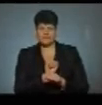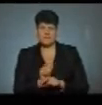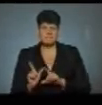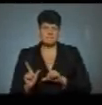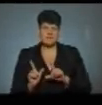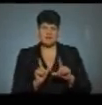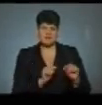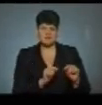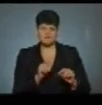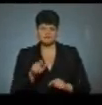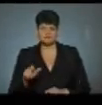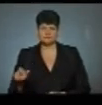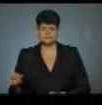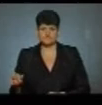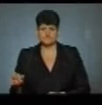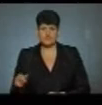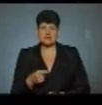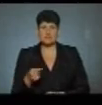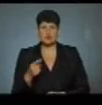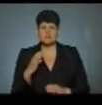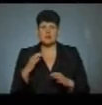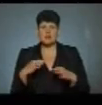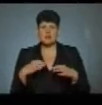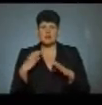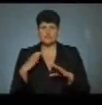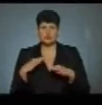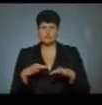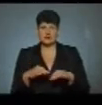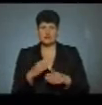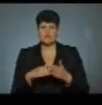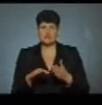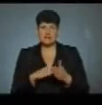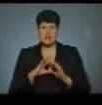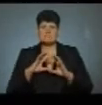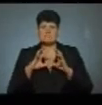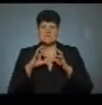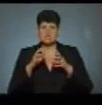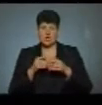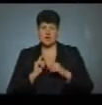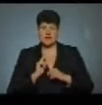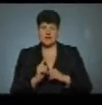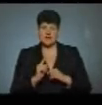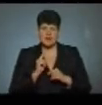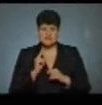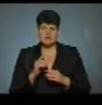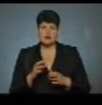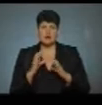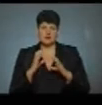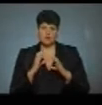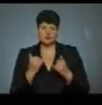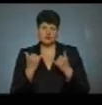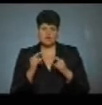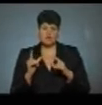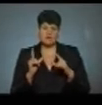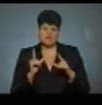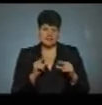пасажирів. З Тернопільського автовокзалу відмінили міжнародні рейси. Автобуси міжміського та обласного сполучень сьогодні їздять